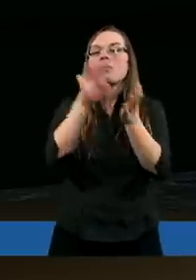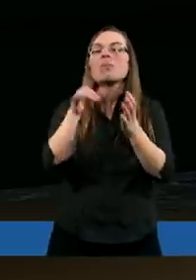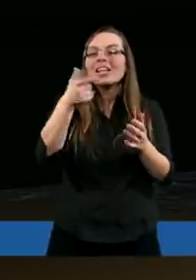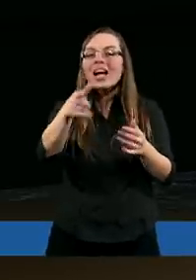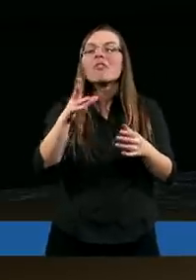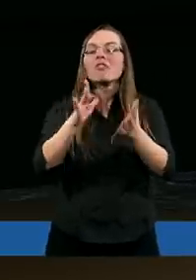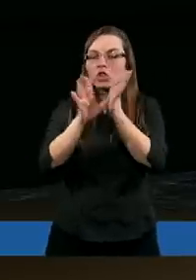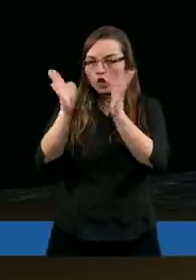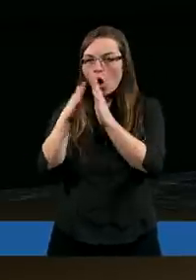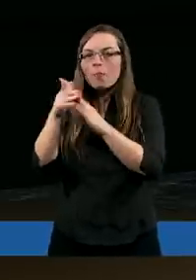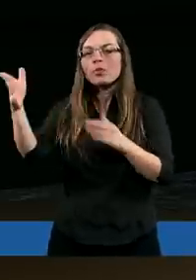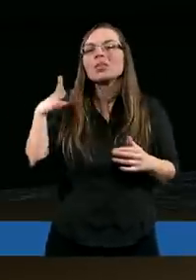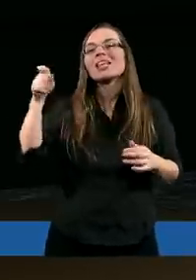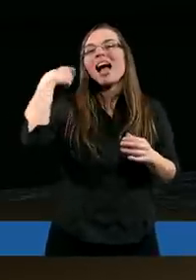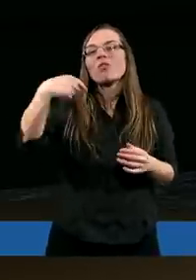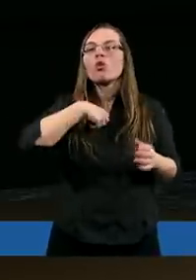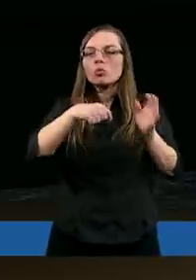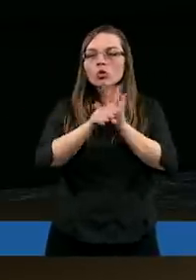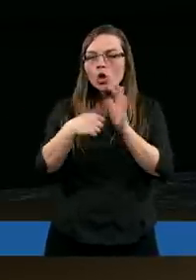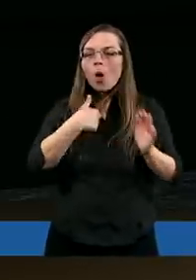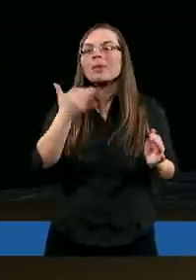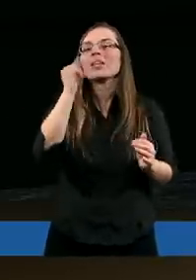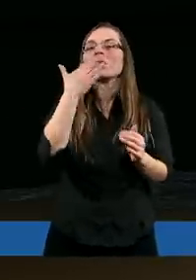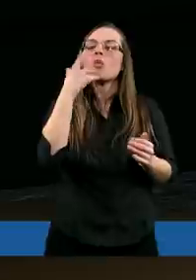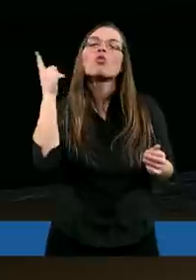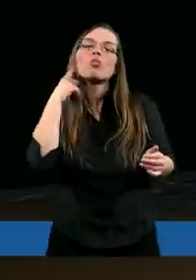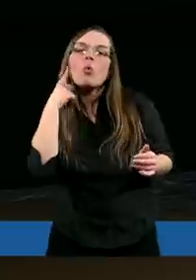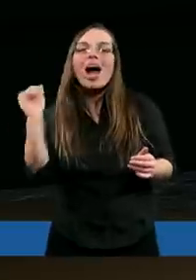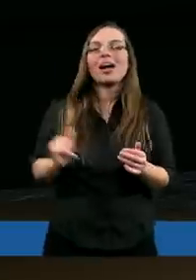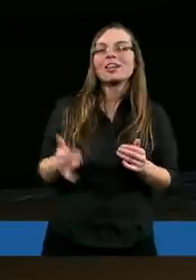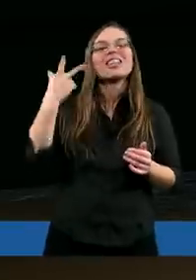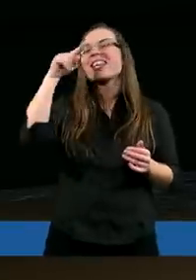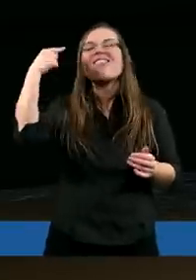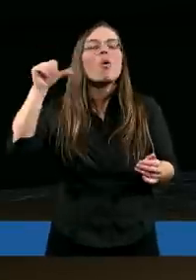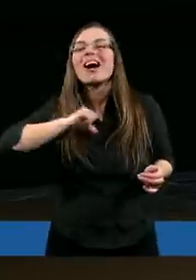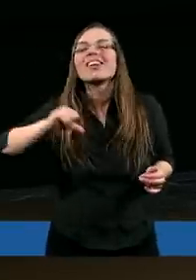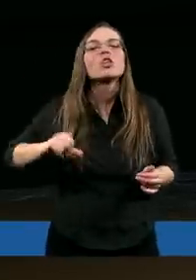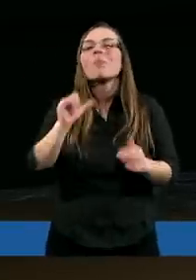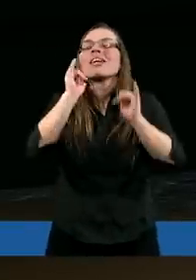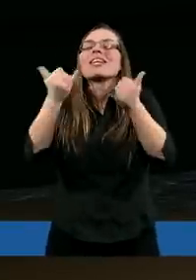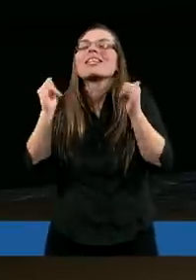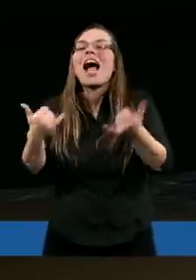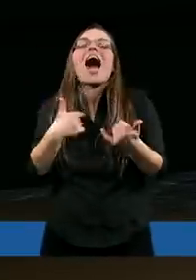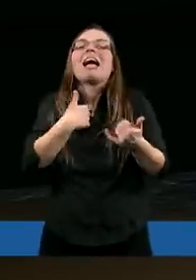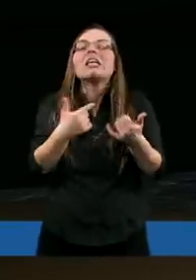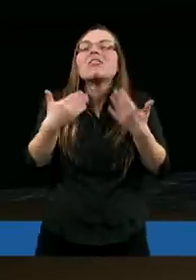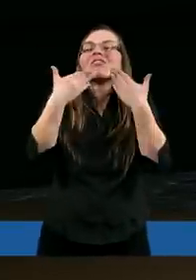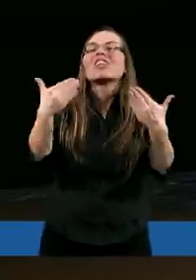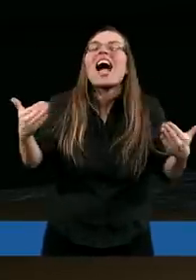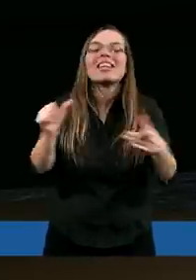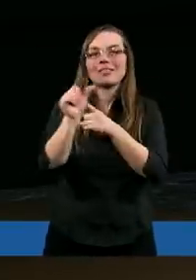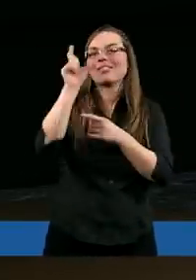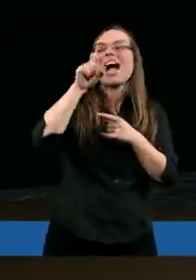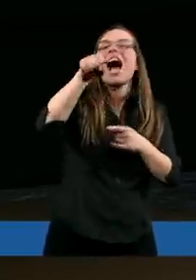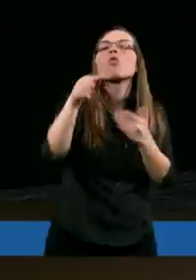był już w domu, zadzwonił do mnie i mówi, słuchaj, nie wyobrażasz sobie, jak wdzięczny ci jestem za